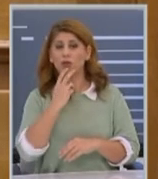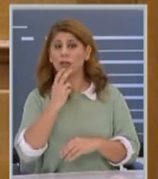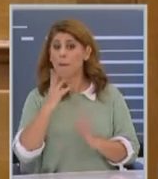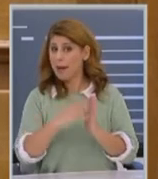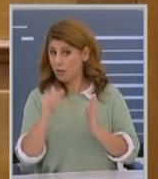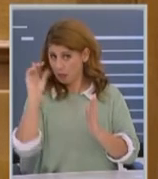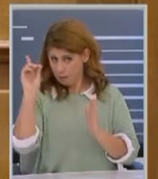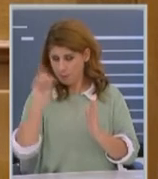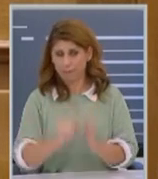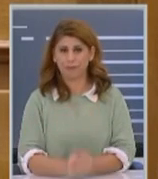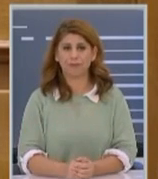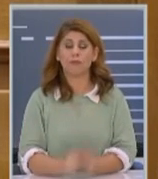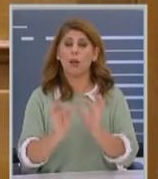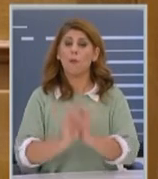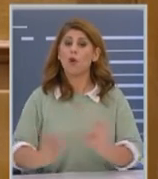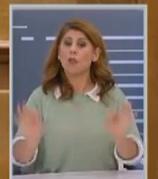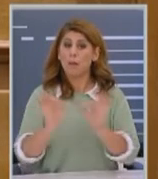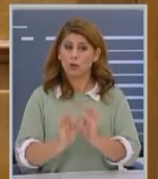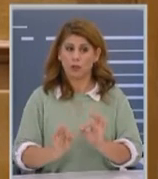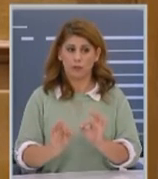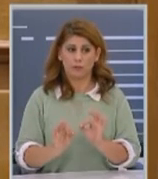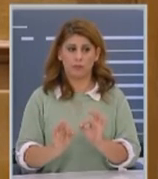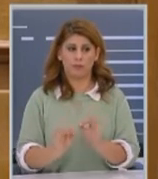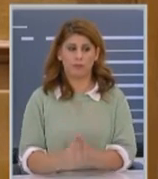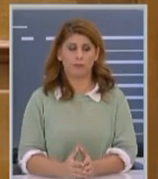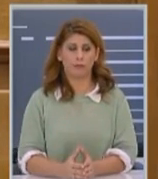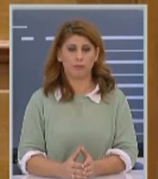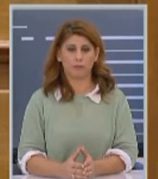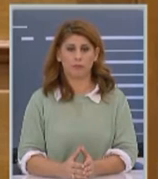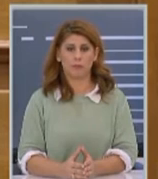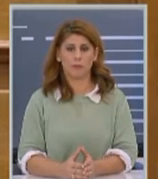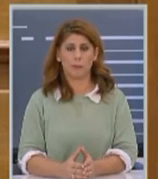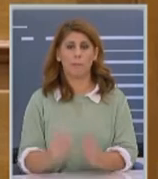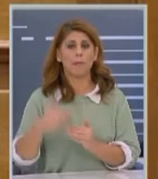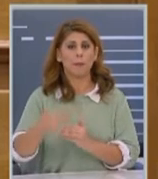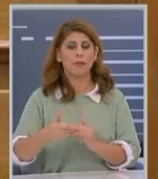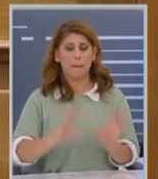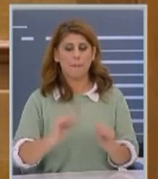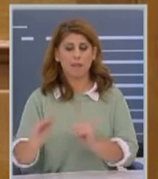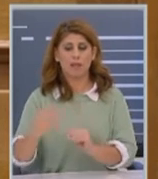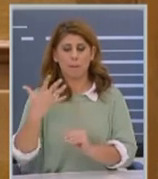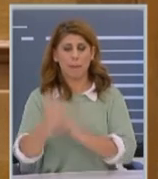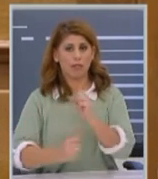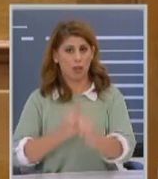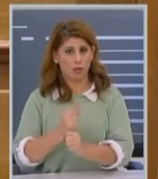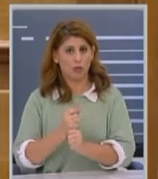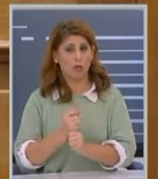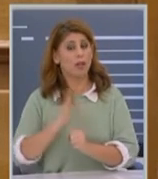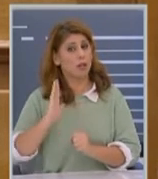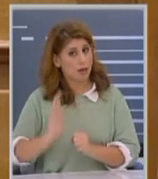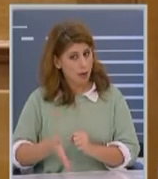παράδειγμα, προβλεπόταν μετά την μεταβατική πενταετία να μπορούν